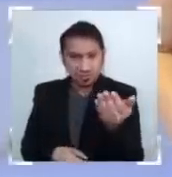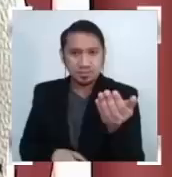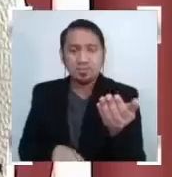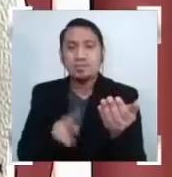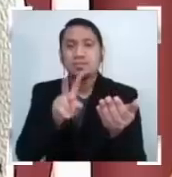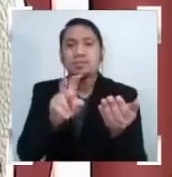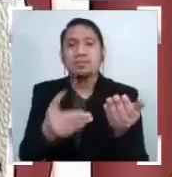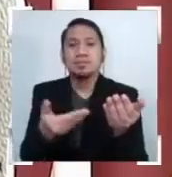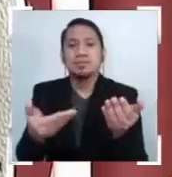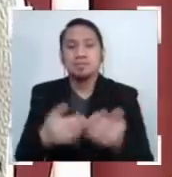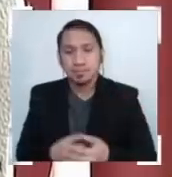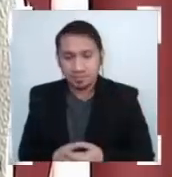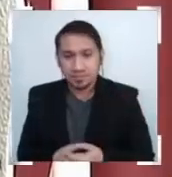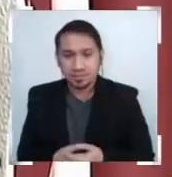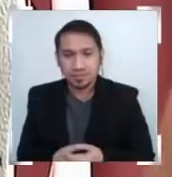Castillo.